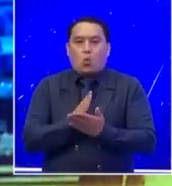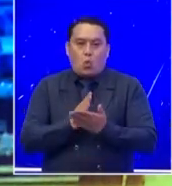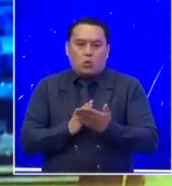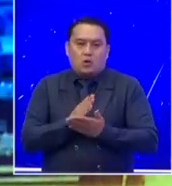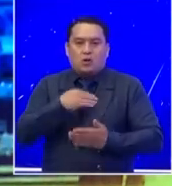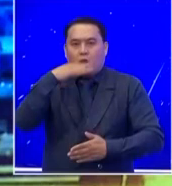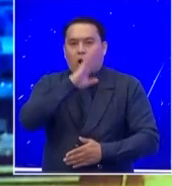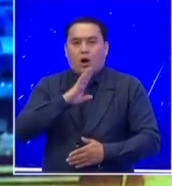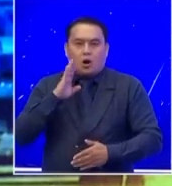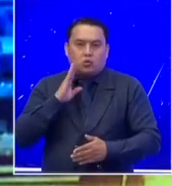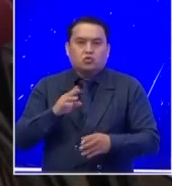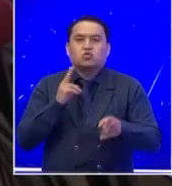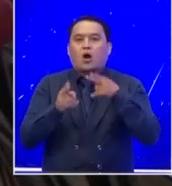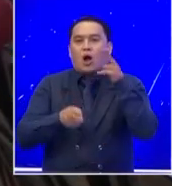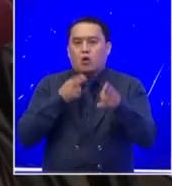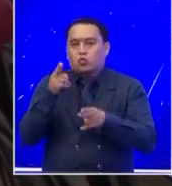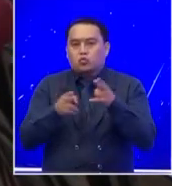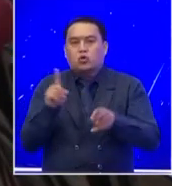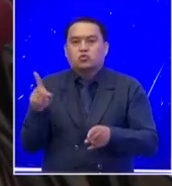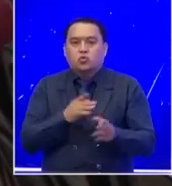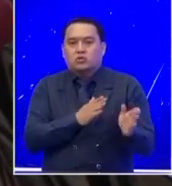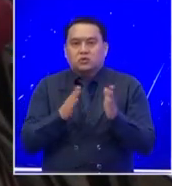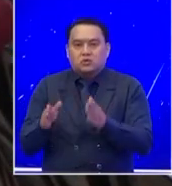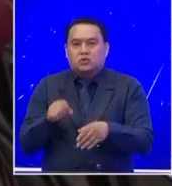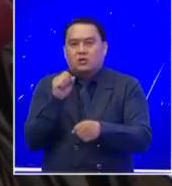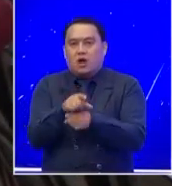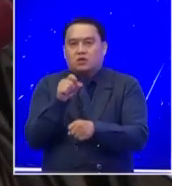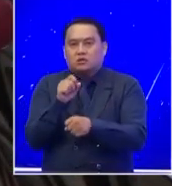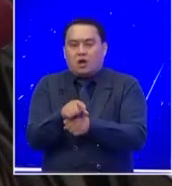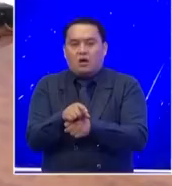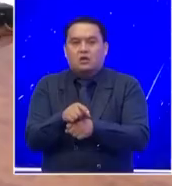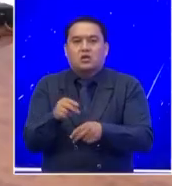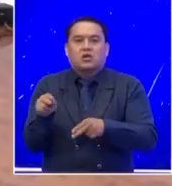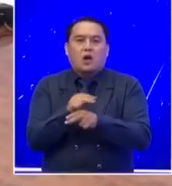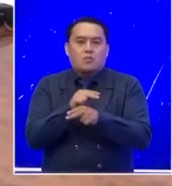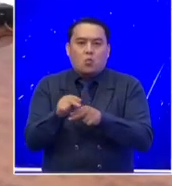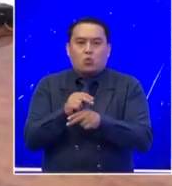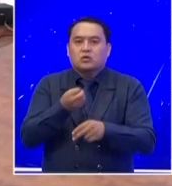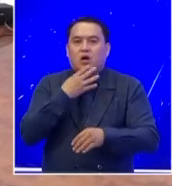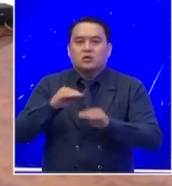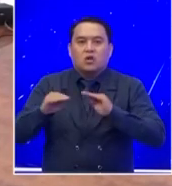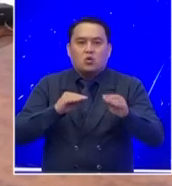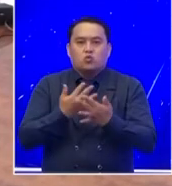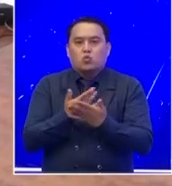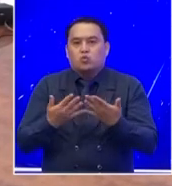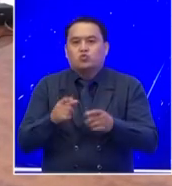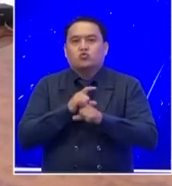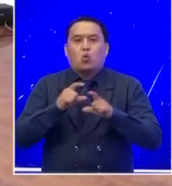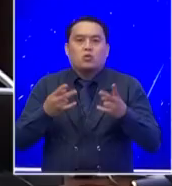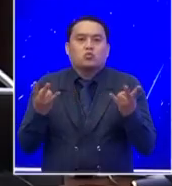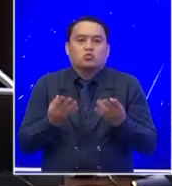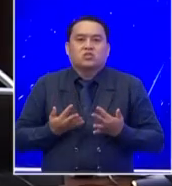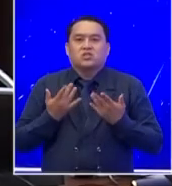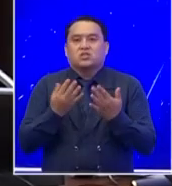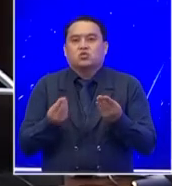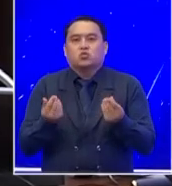службы, родители учащихся жалуются, что их систематически заставляют сдавать на ремонт, озеленение и прочие нужды школы. В